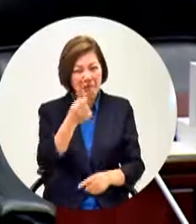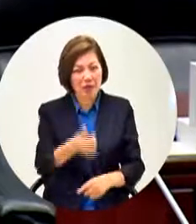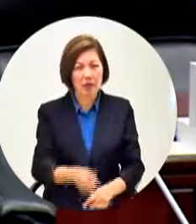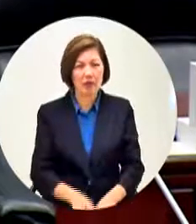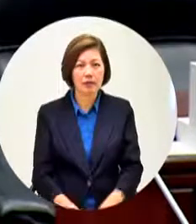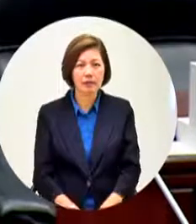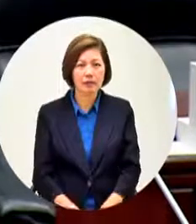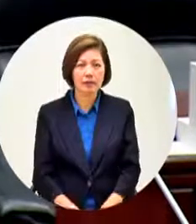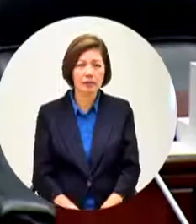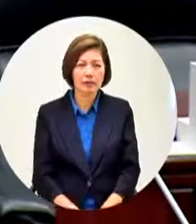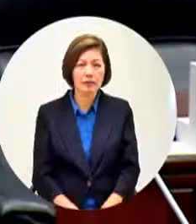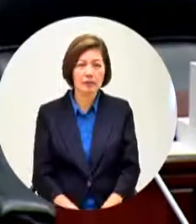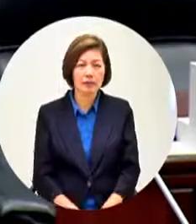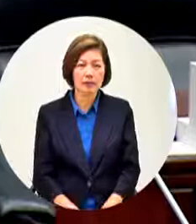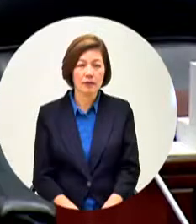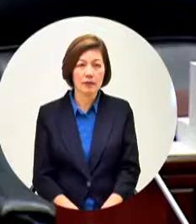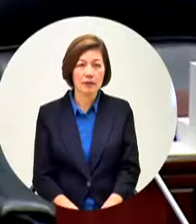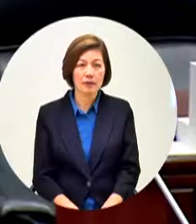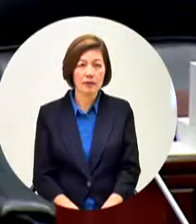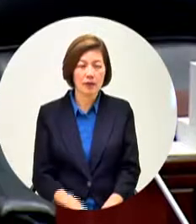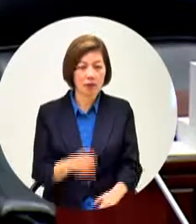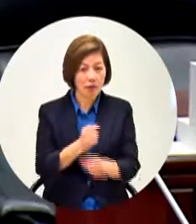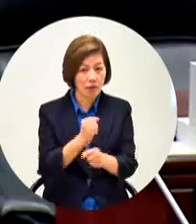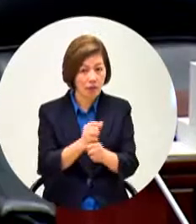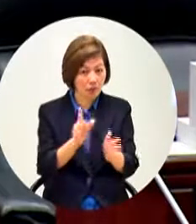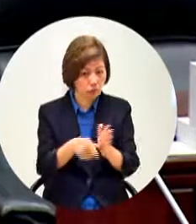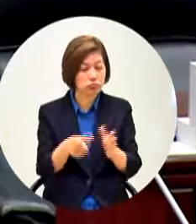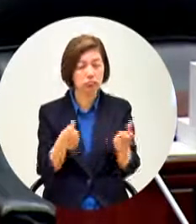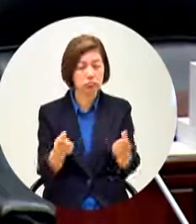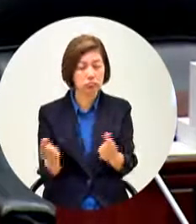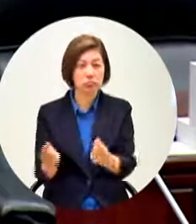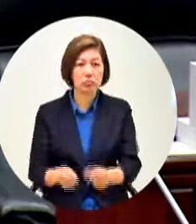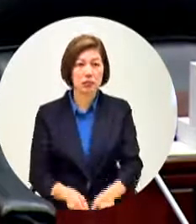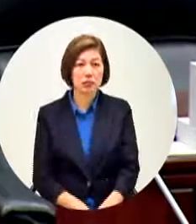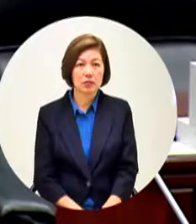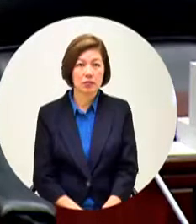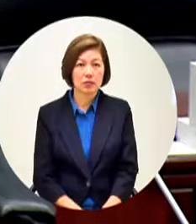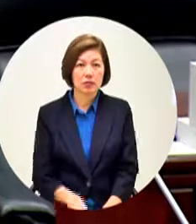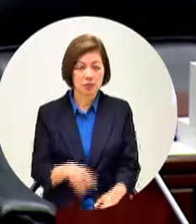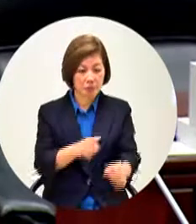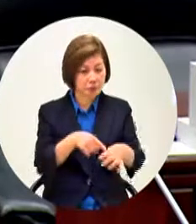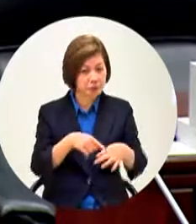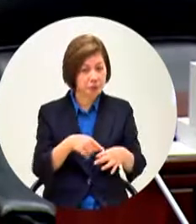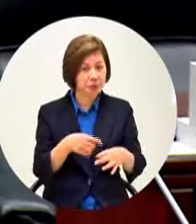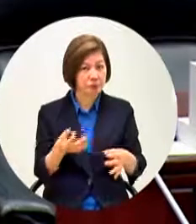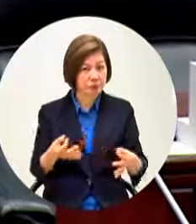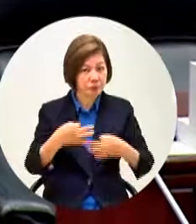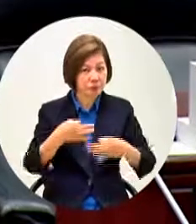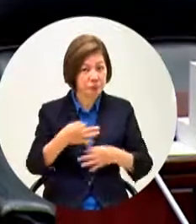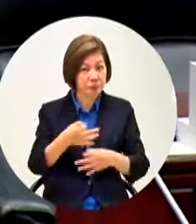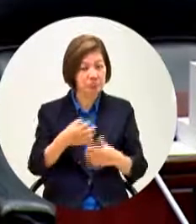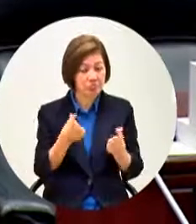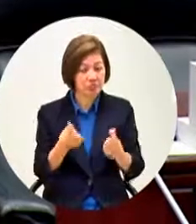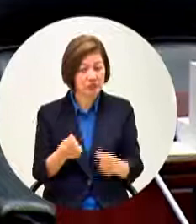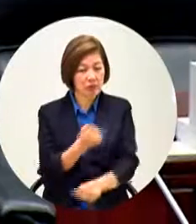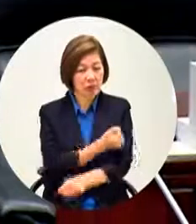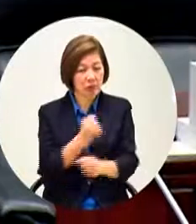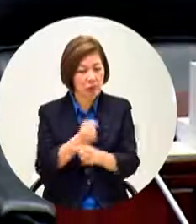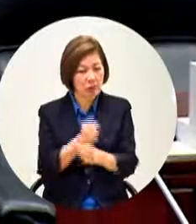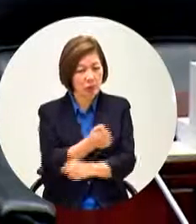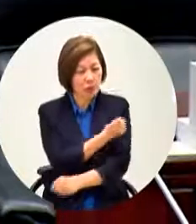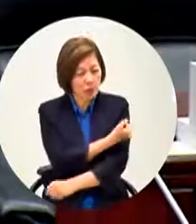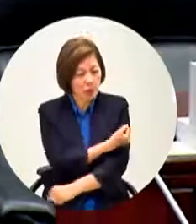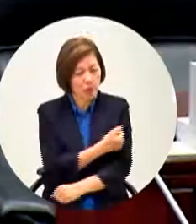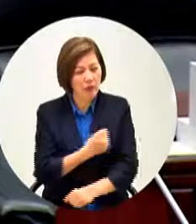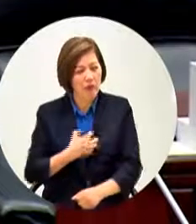平平时间在做工课，啊钱领平济，啊叫做较忝个，上辛